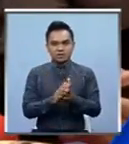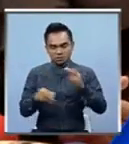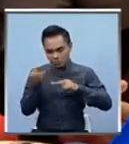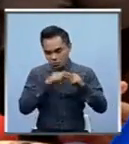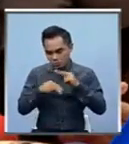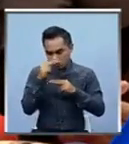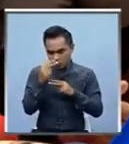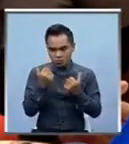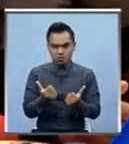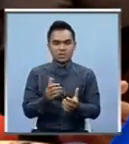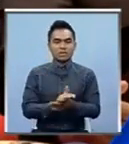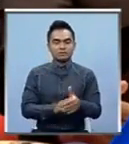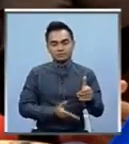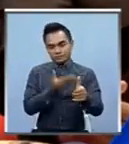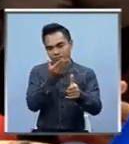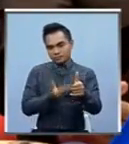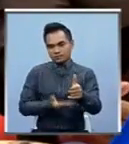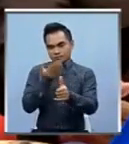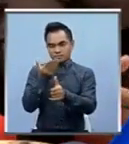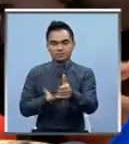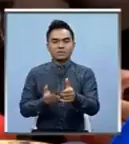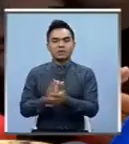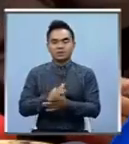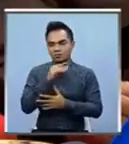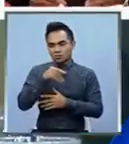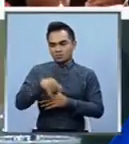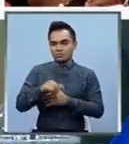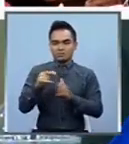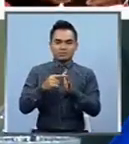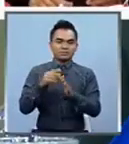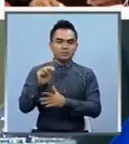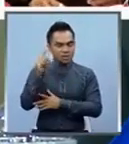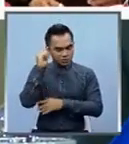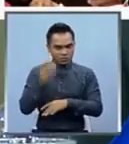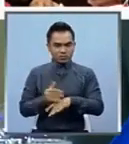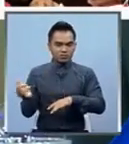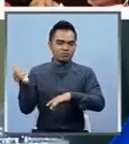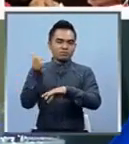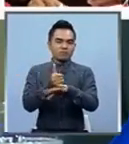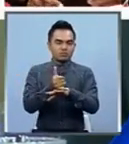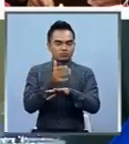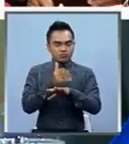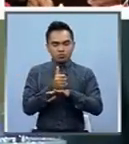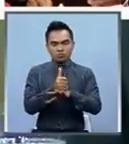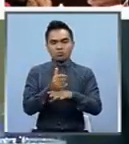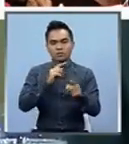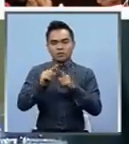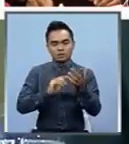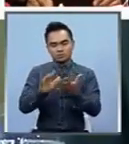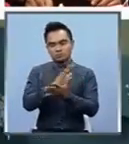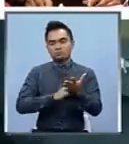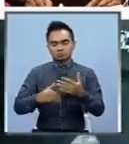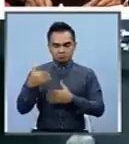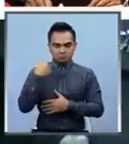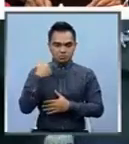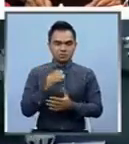ามีพยานว่าเขาขึ้นรถตรงไหนไปไล่กล้องดูเพิ่มไปไล่ดูว่าอยู่จากต้น